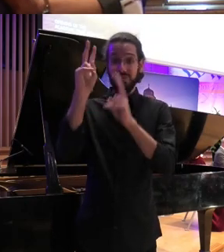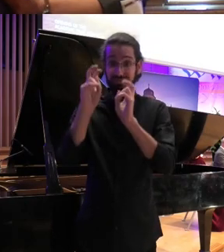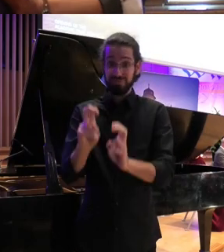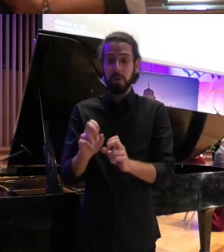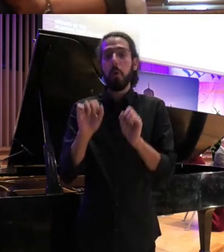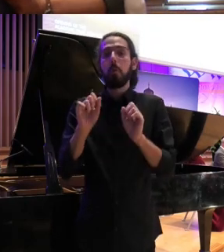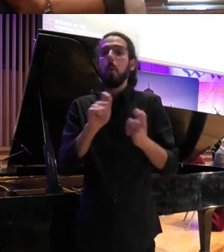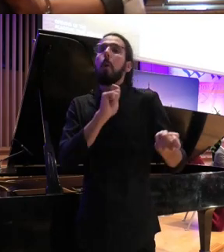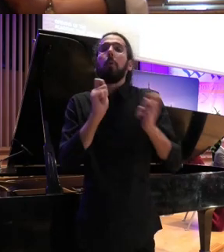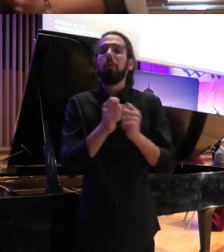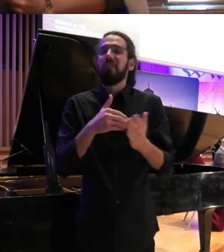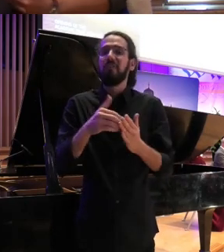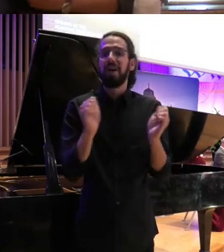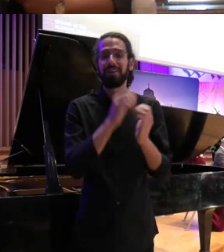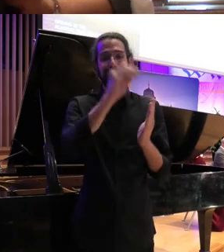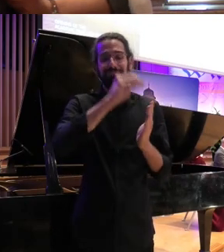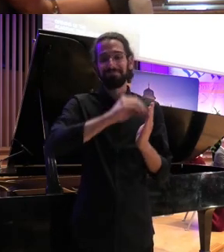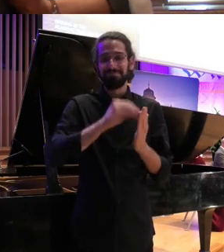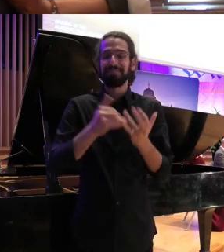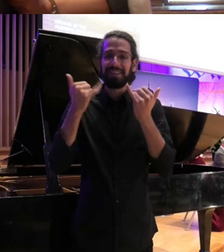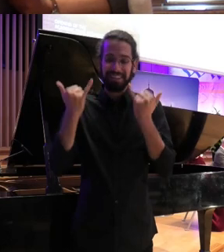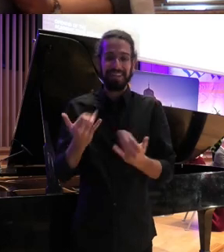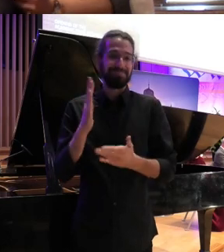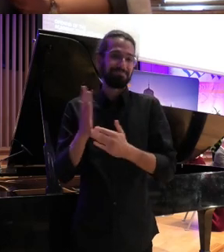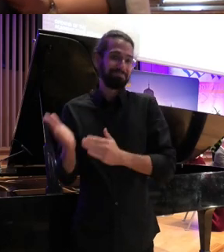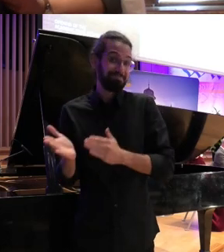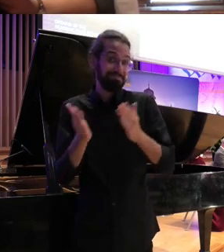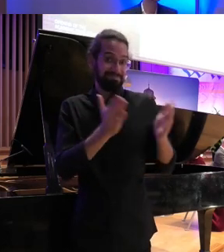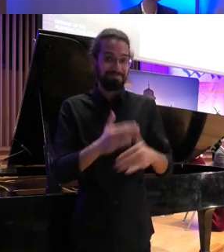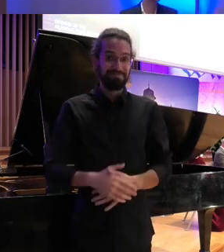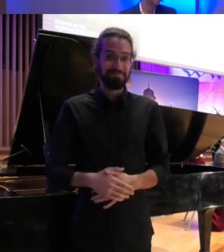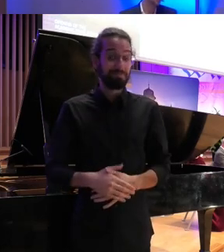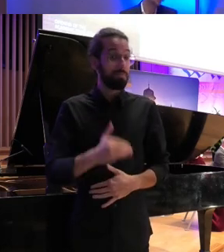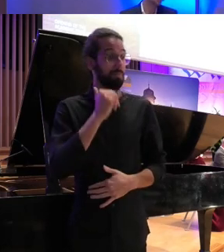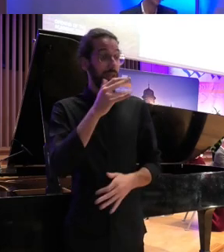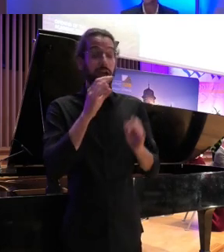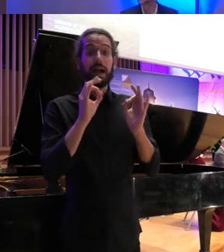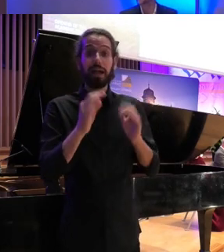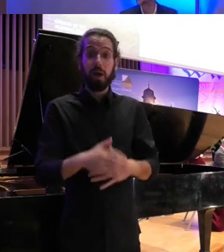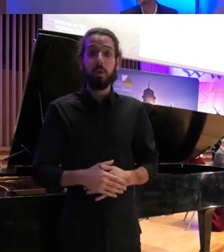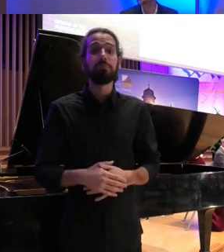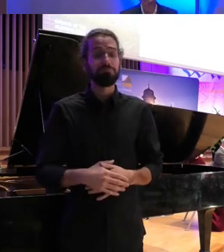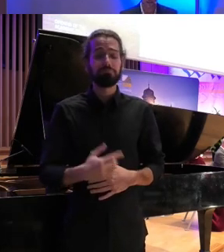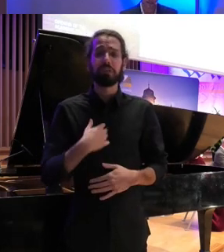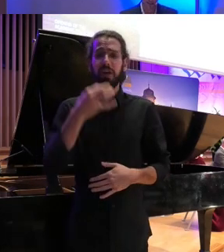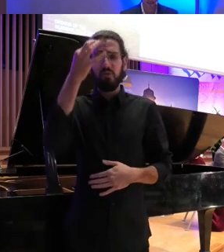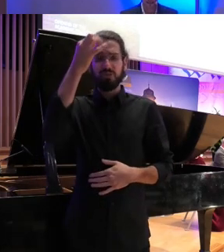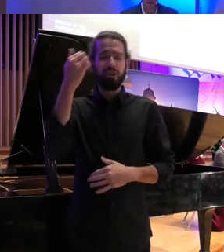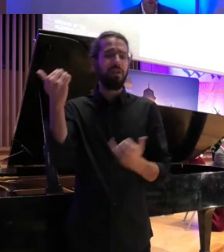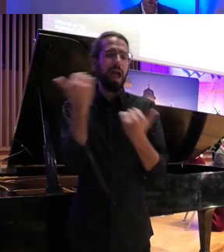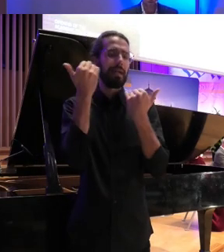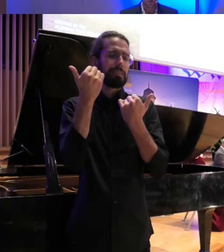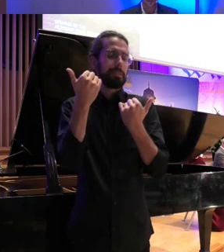viel verändert. Und würde das Wort weitergeben. Genau, wir bleiben natürlich bei Exzellenz in der Wissenschaft und sprechen